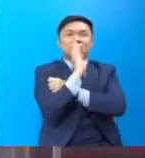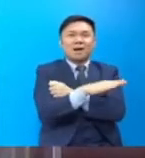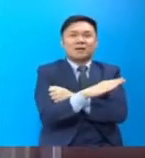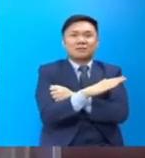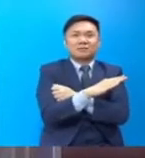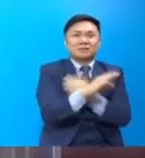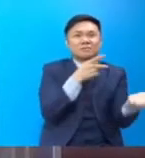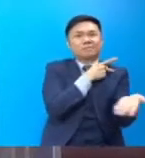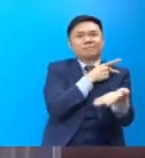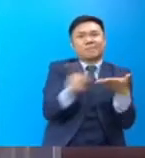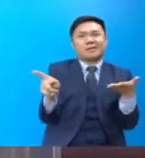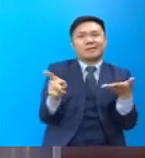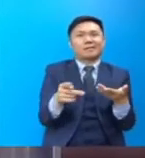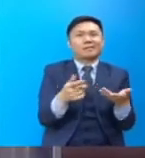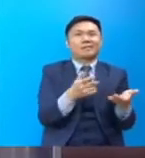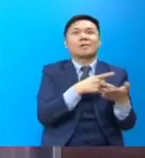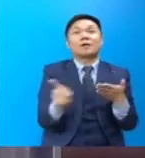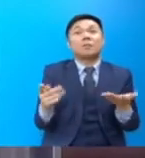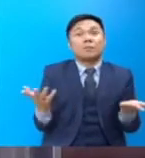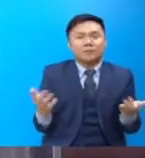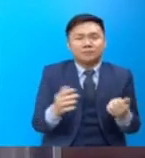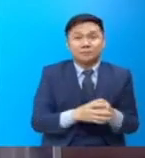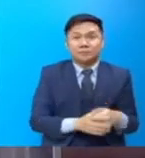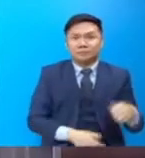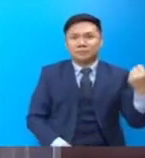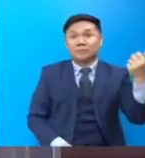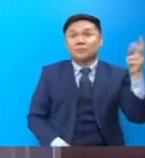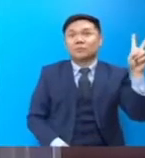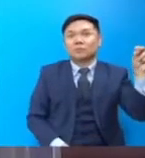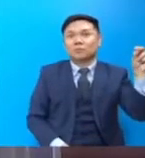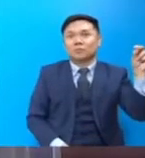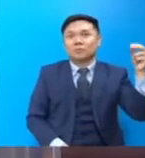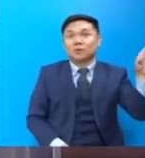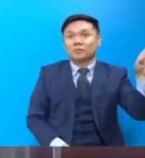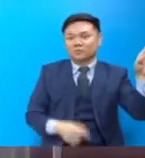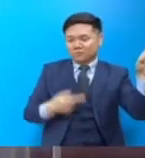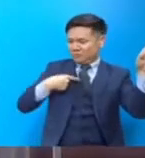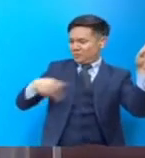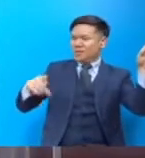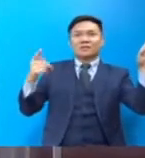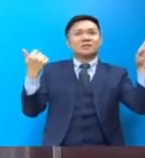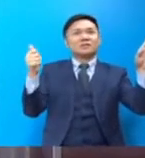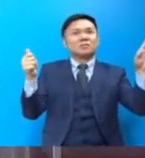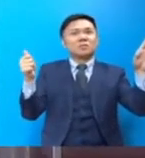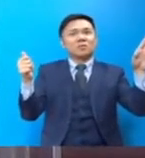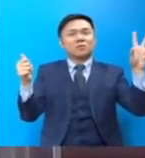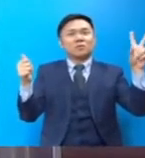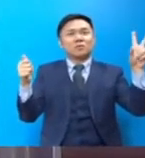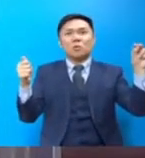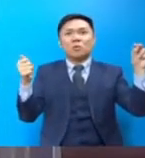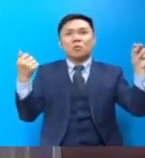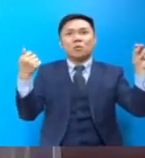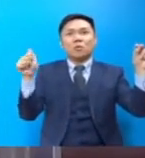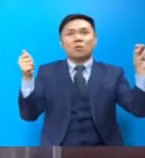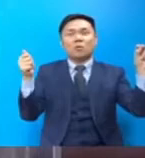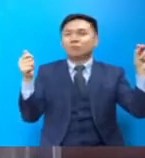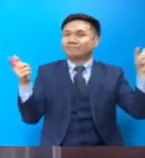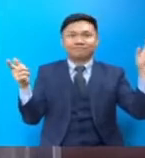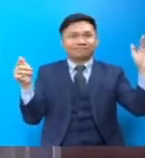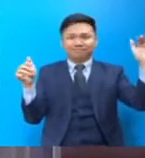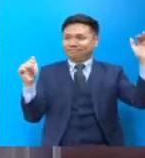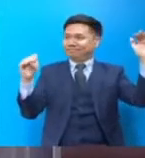melihat pribadi ini dia lagi apa dia bagi 20.000 jadi banner Angke permainan Angke